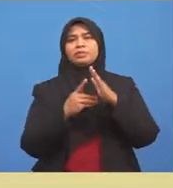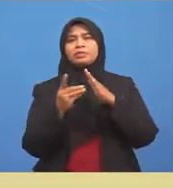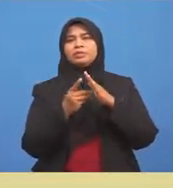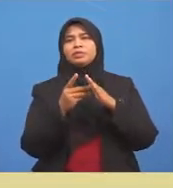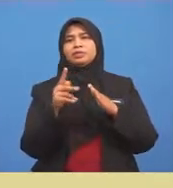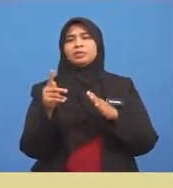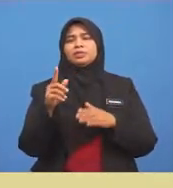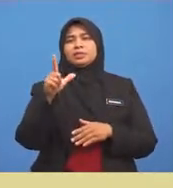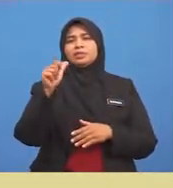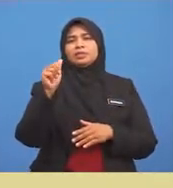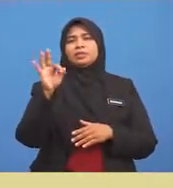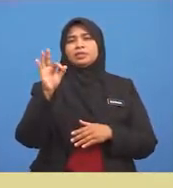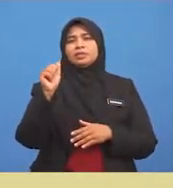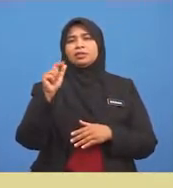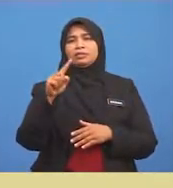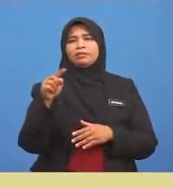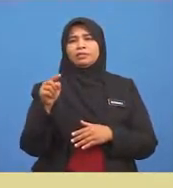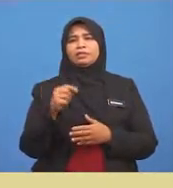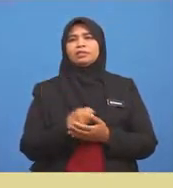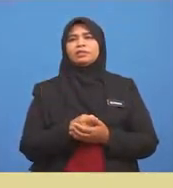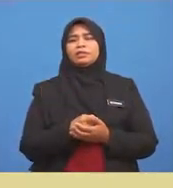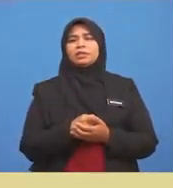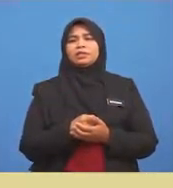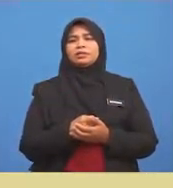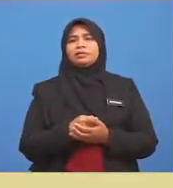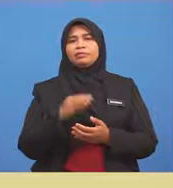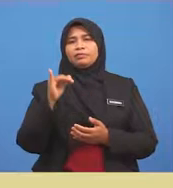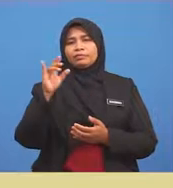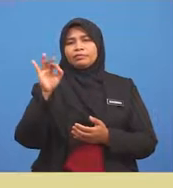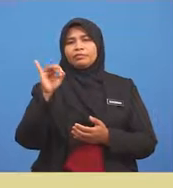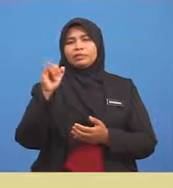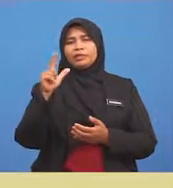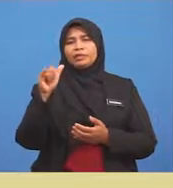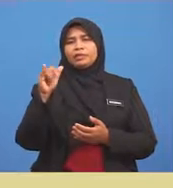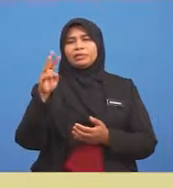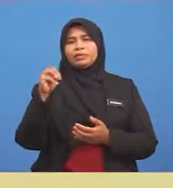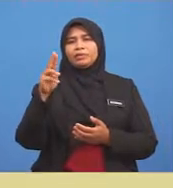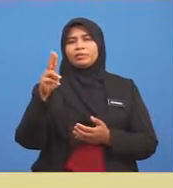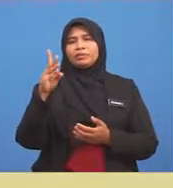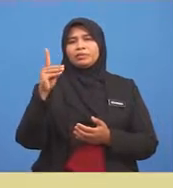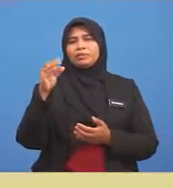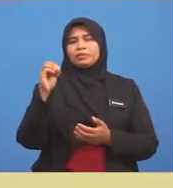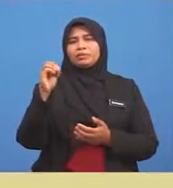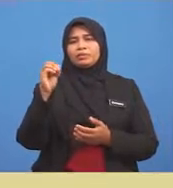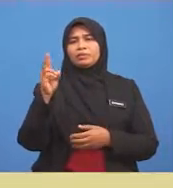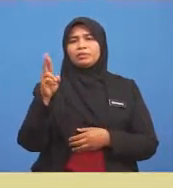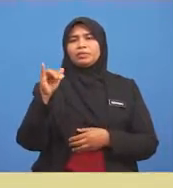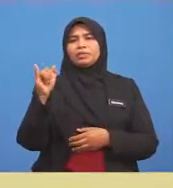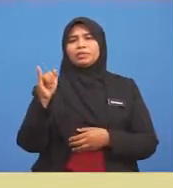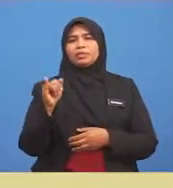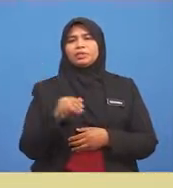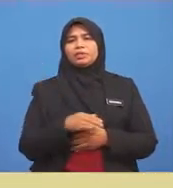berdasarkan lafaz la tu'tu, iaitu fi'il mudhari' yang didahului